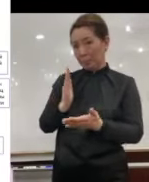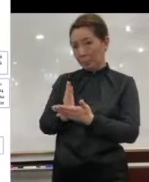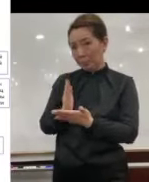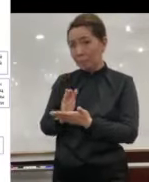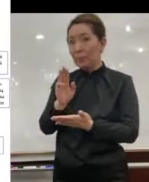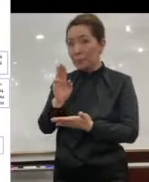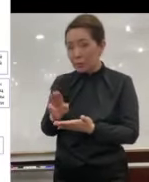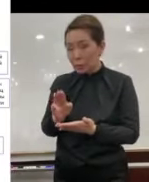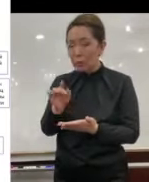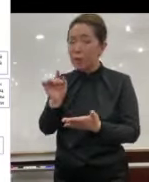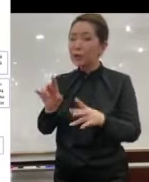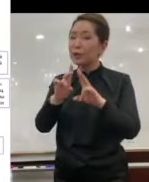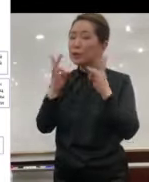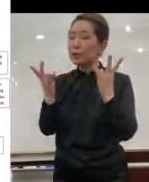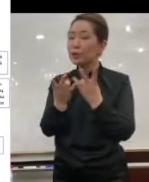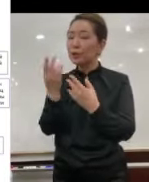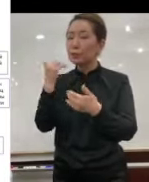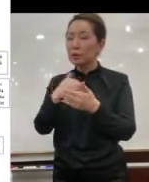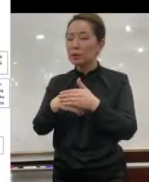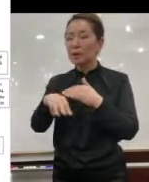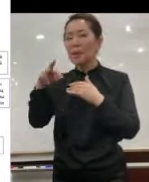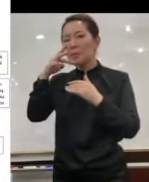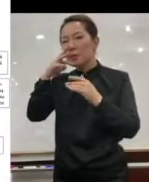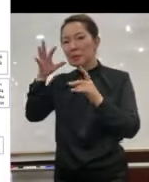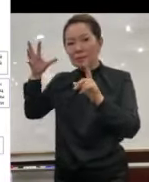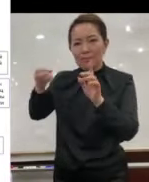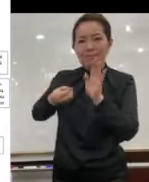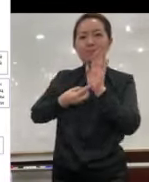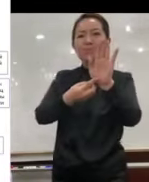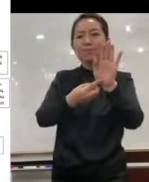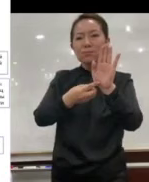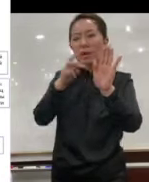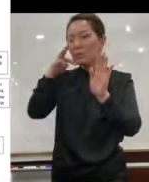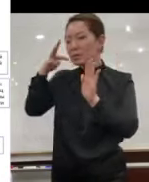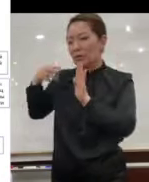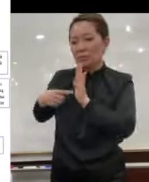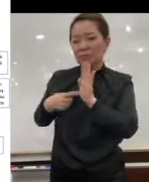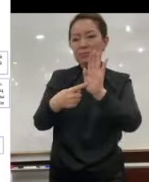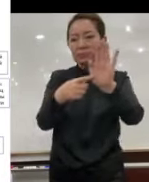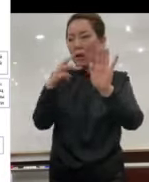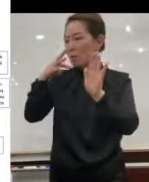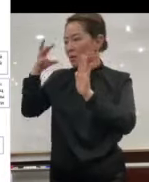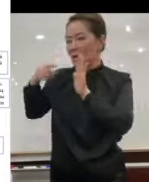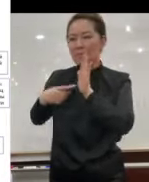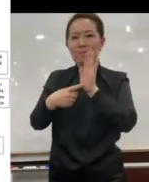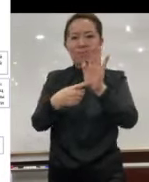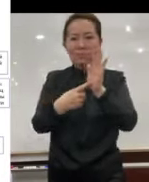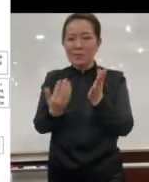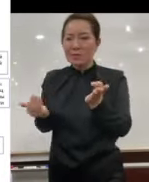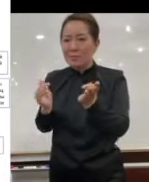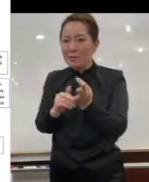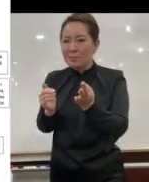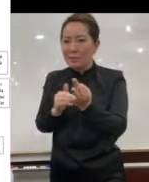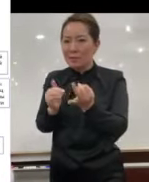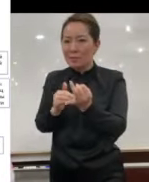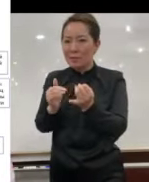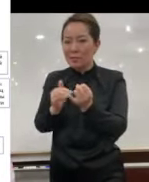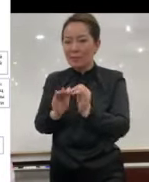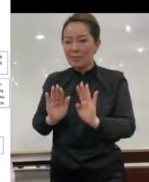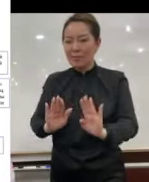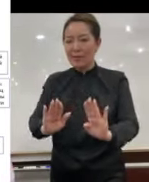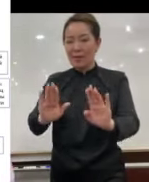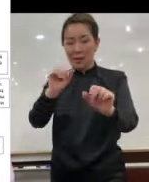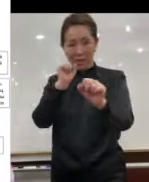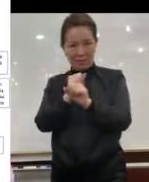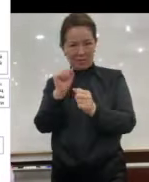утгаараа бид нар бол нийгэмд энийг мэдээлэл болгон түгэх энийг бол тогтмол одоо тавтамжтайгаар явуулах гэдэг ажил бол их чухал гэдгийг бол